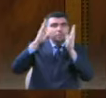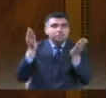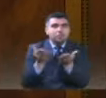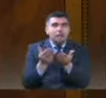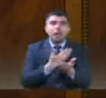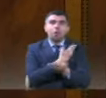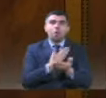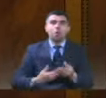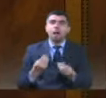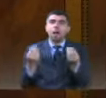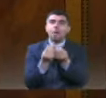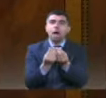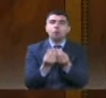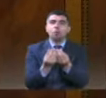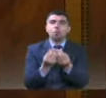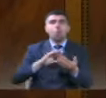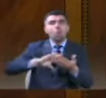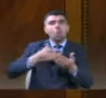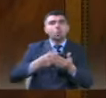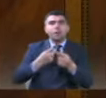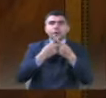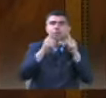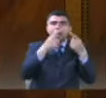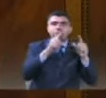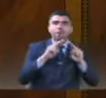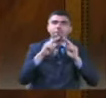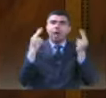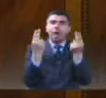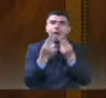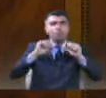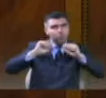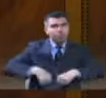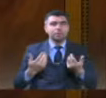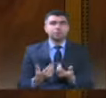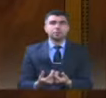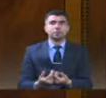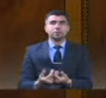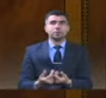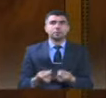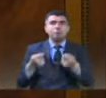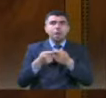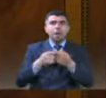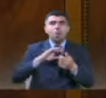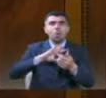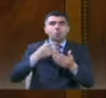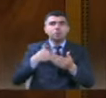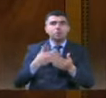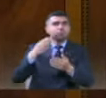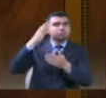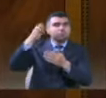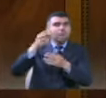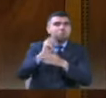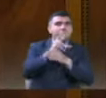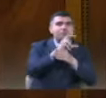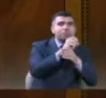من بينهم بطريقه مشرفه، والعالم كله يعترف بذلك. من الصبل كنجيتيو معايا ملي كنخرج للخارج